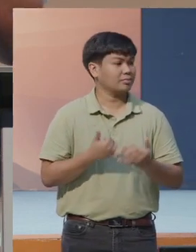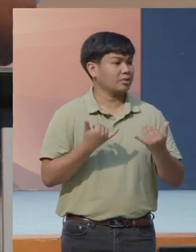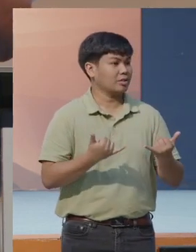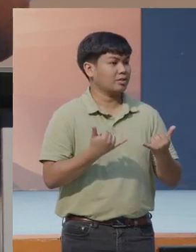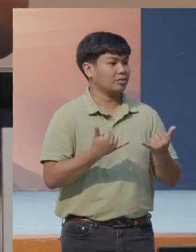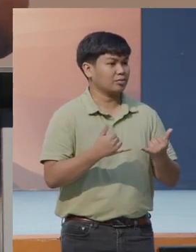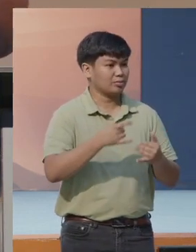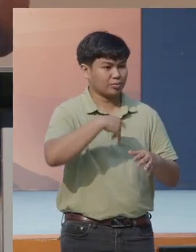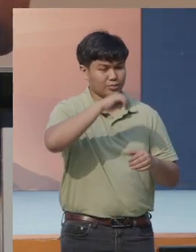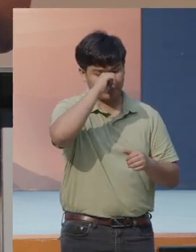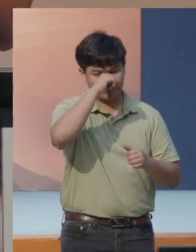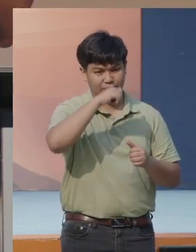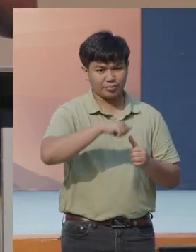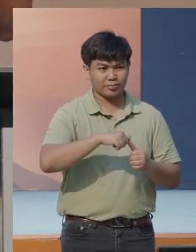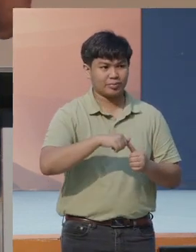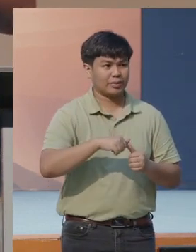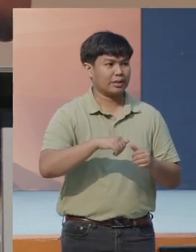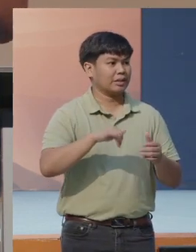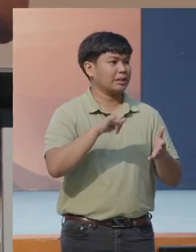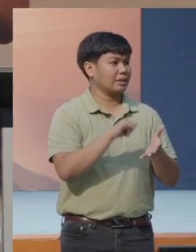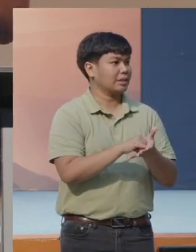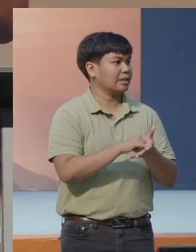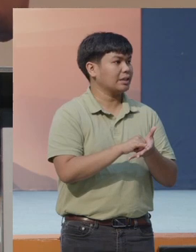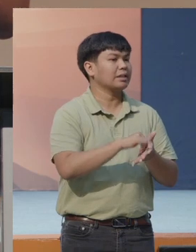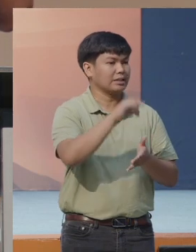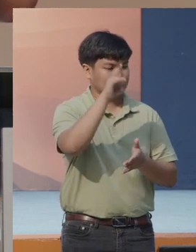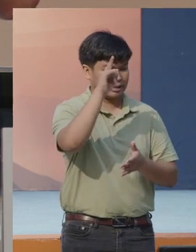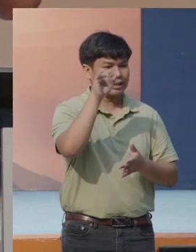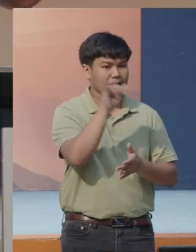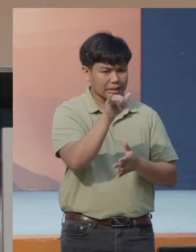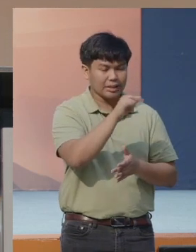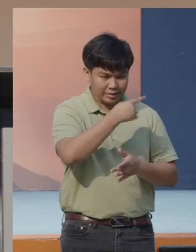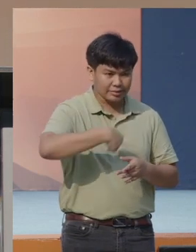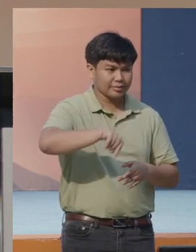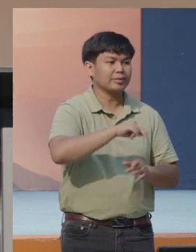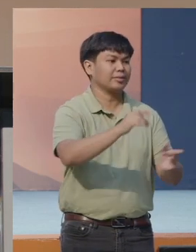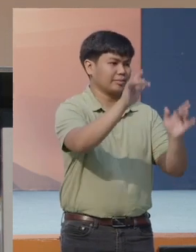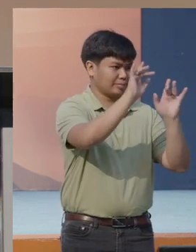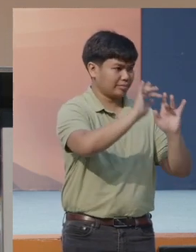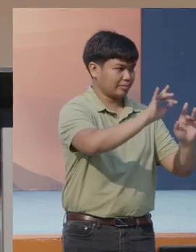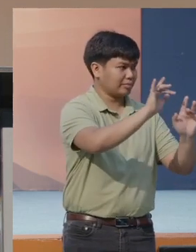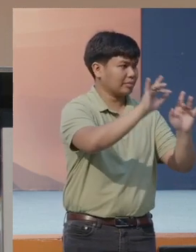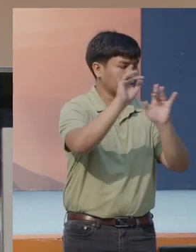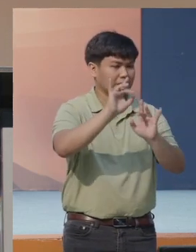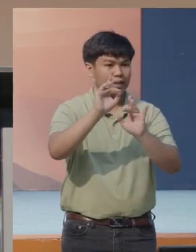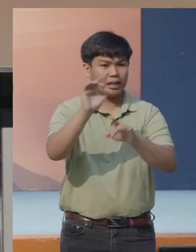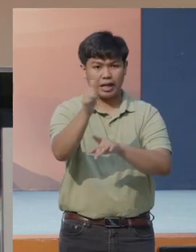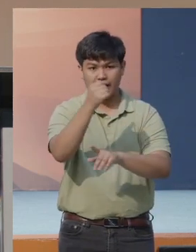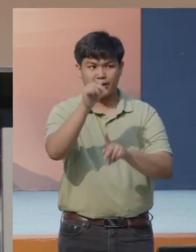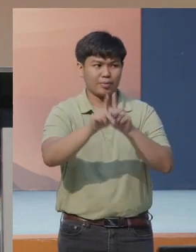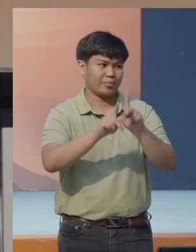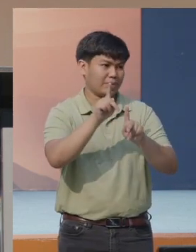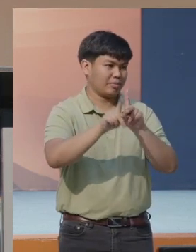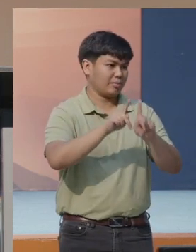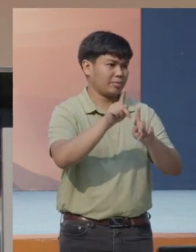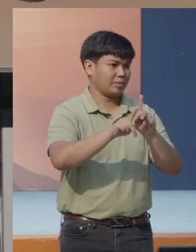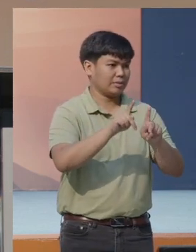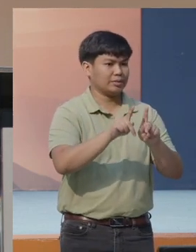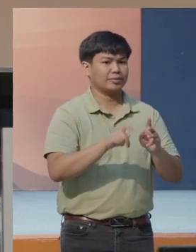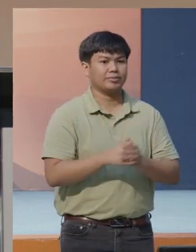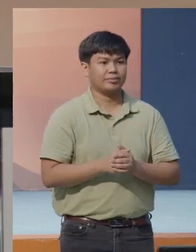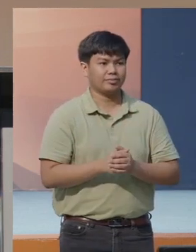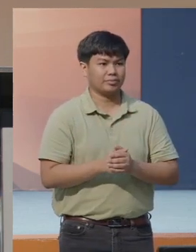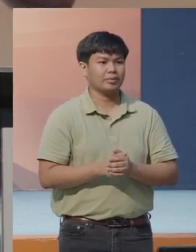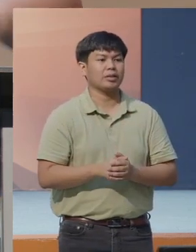Paalala ito na dapat tayo din maging merciful just as God has given His